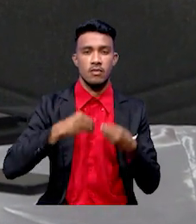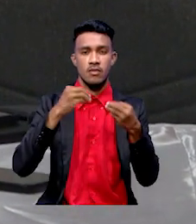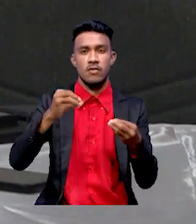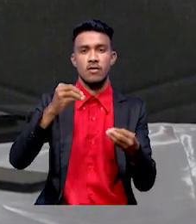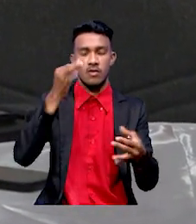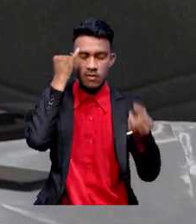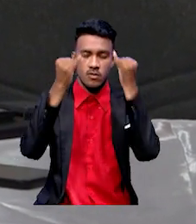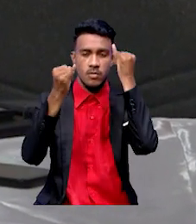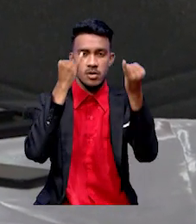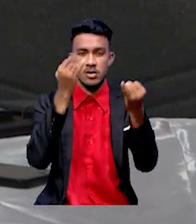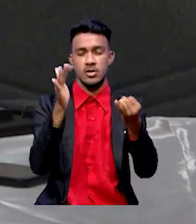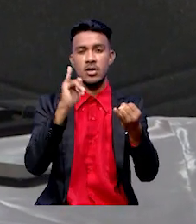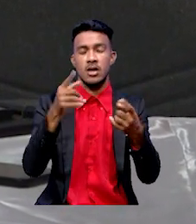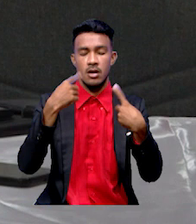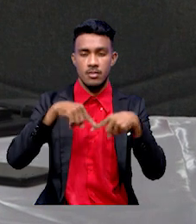ke sira bahalo gunek